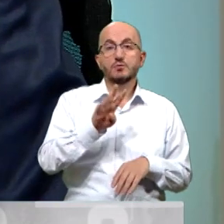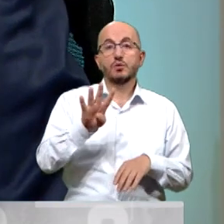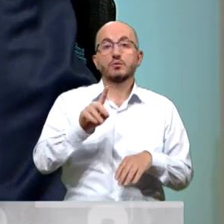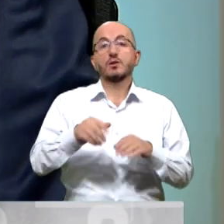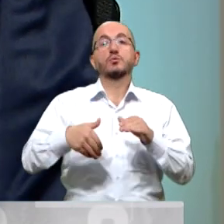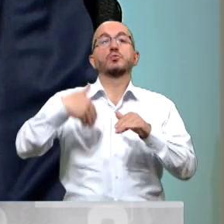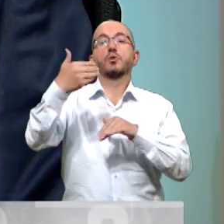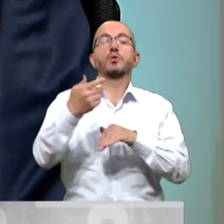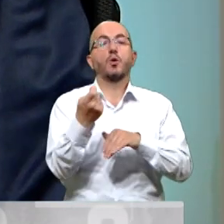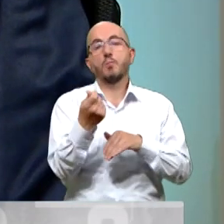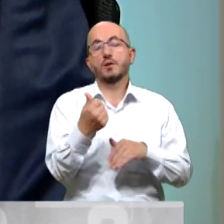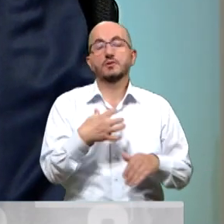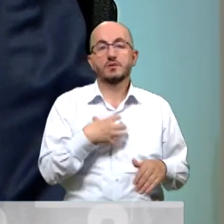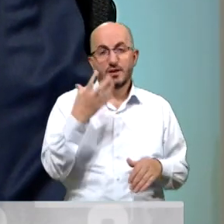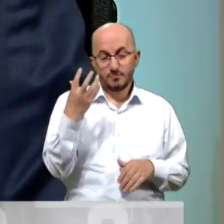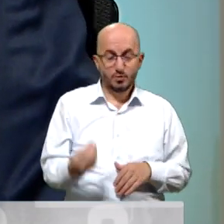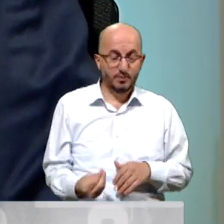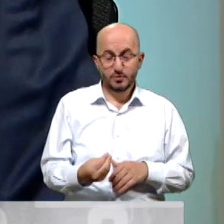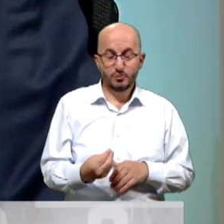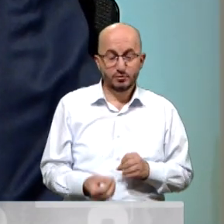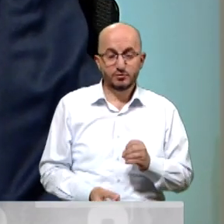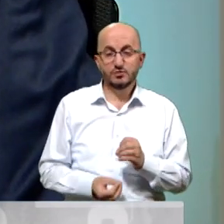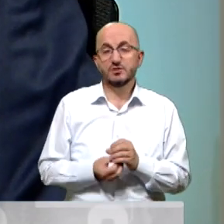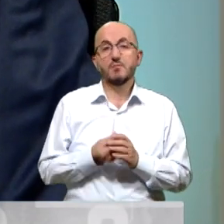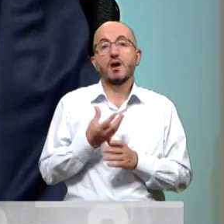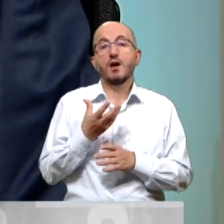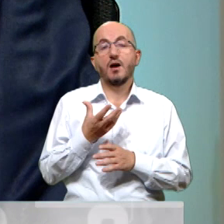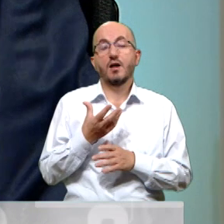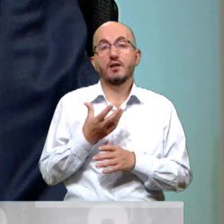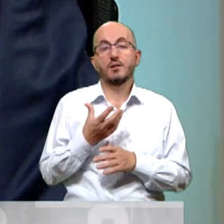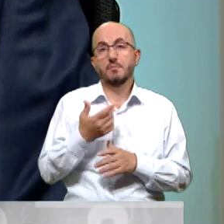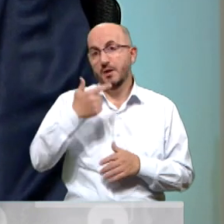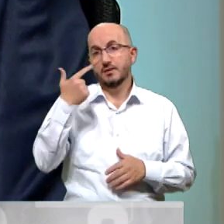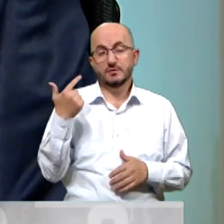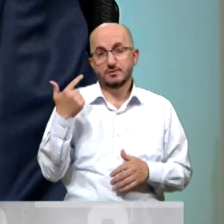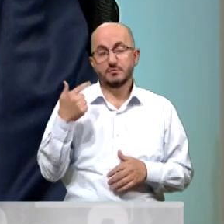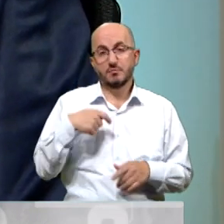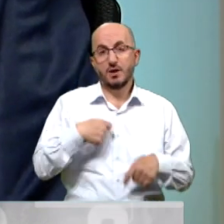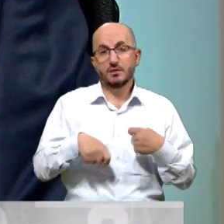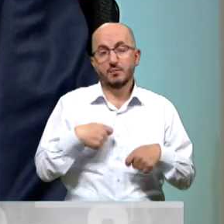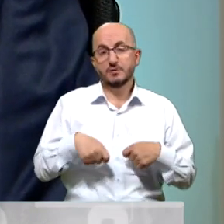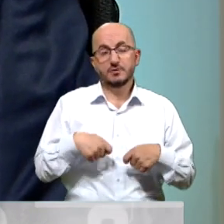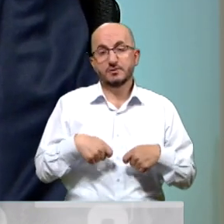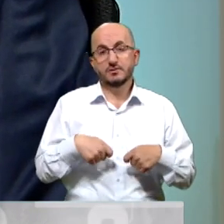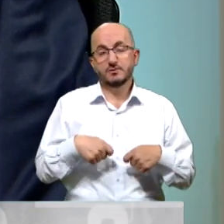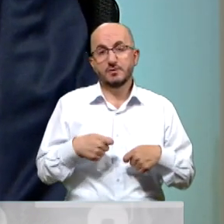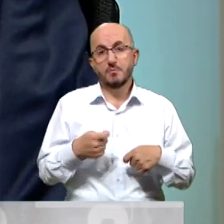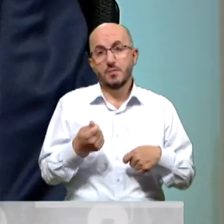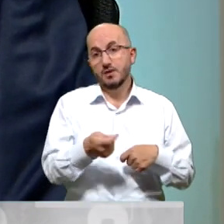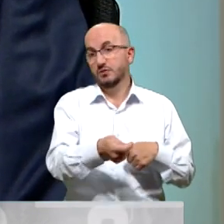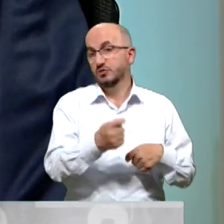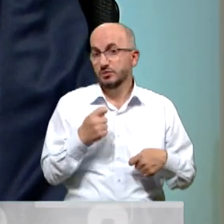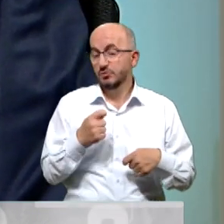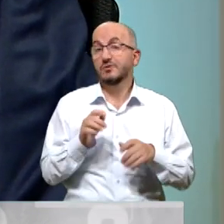sahibi olabiliyoruz. Şimdi sabahleyin belki bankamatikten belli bir miktar çekiyoruz